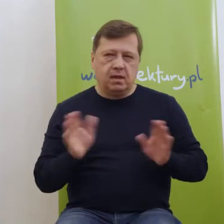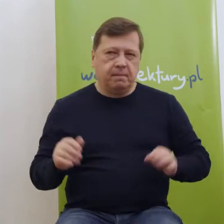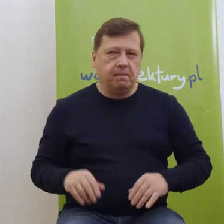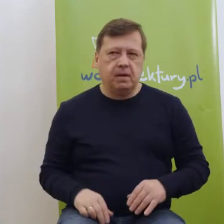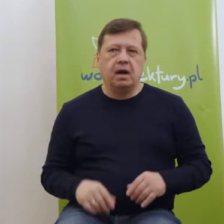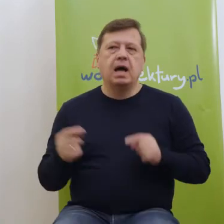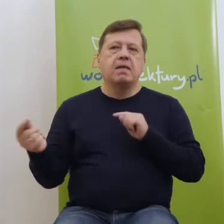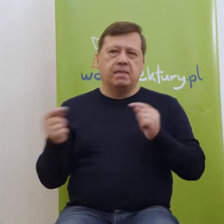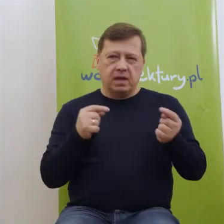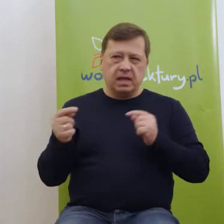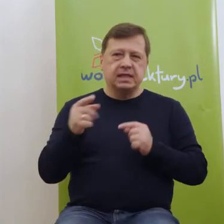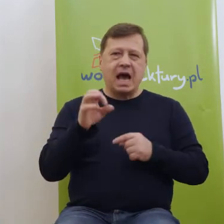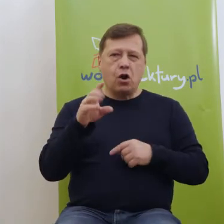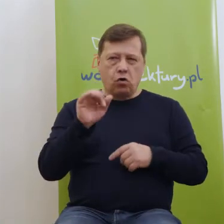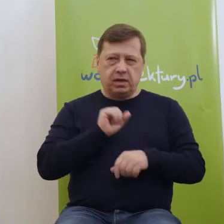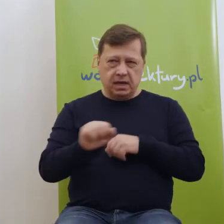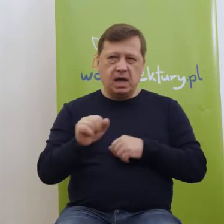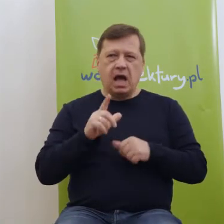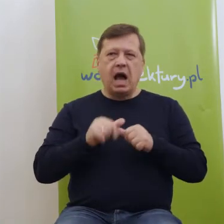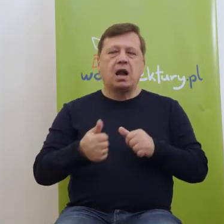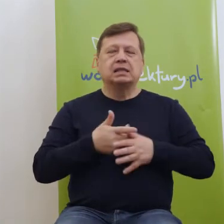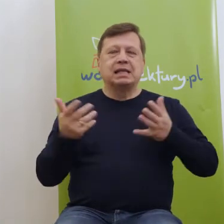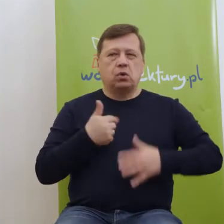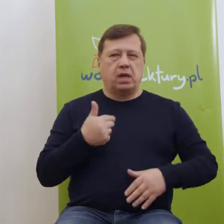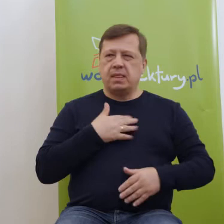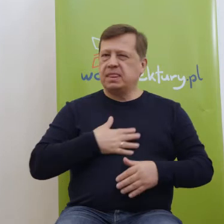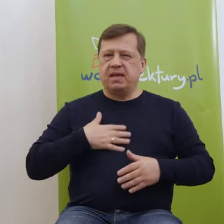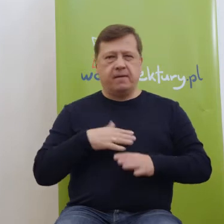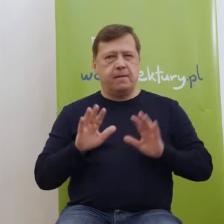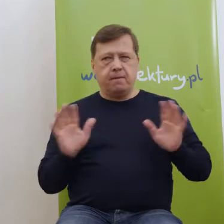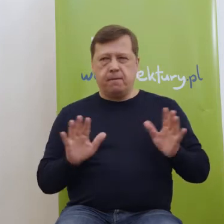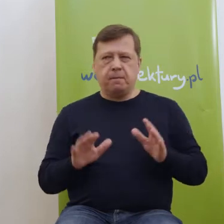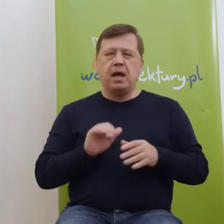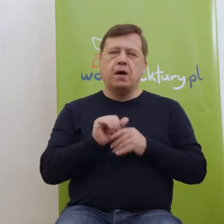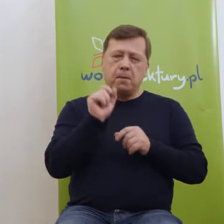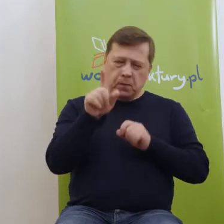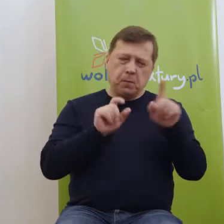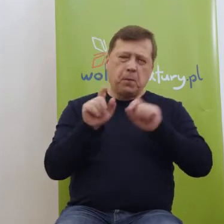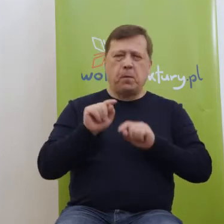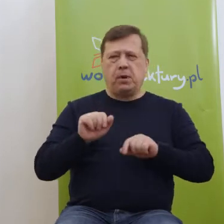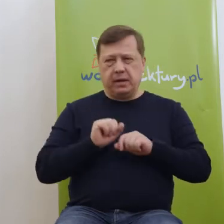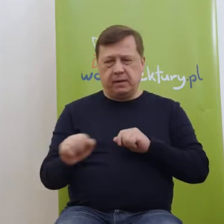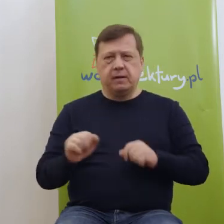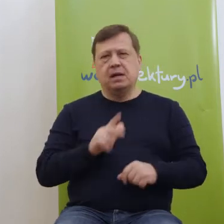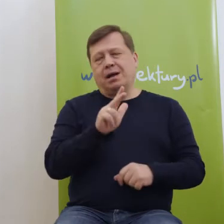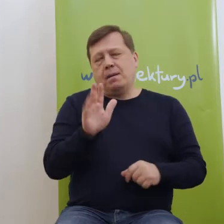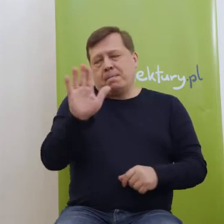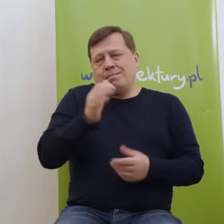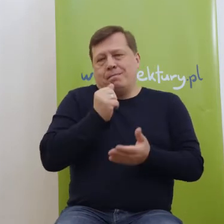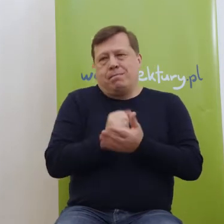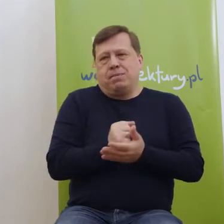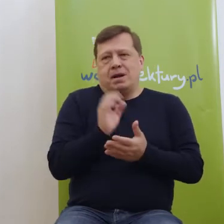bo ja nie za bardzo dialogi lubię, wolę je tam wplatać. No więc takie perełki czasem się znajdują, literackie. Ale każdy ma prawo